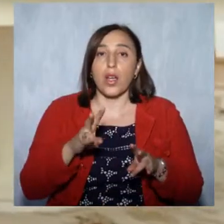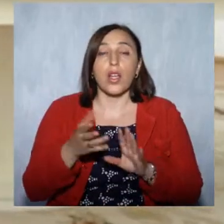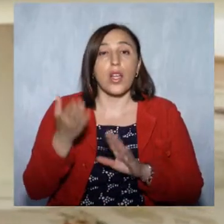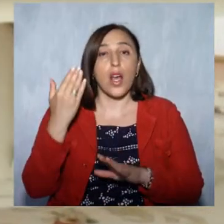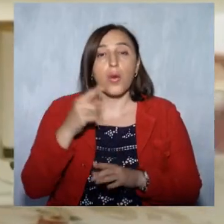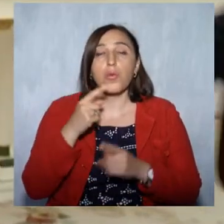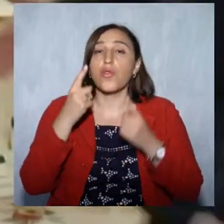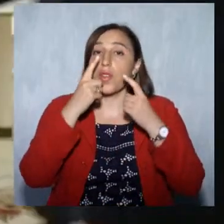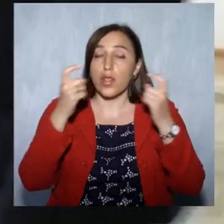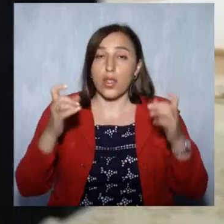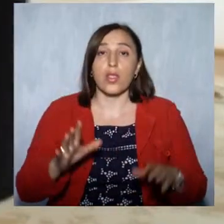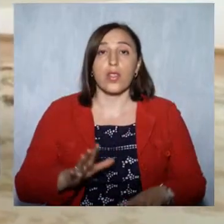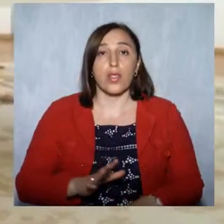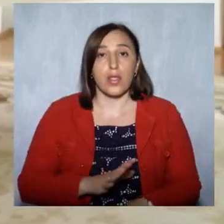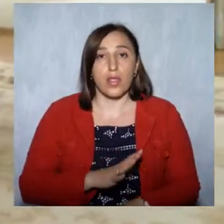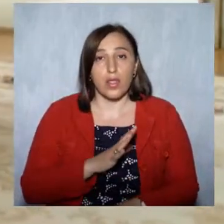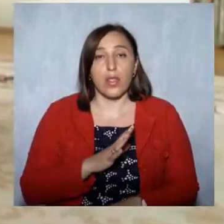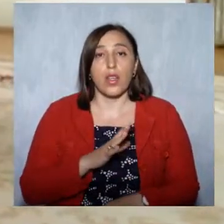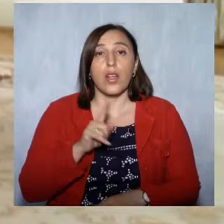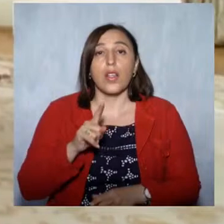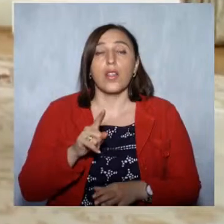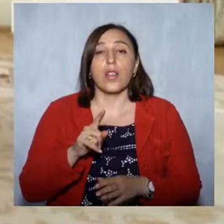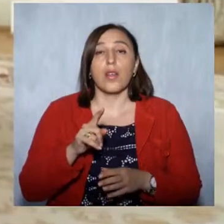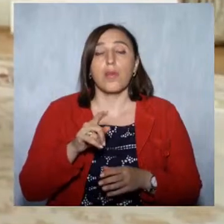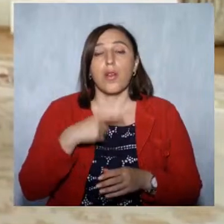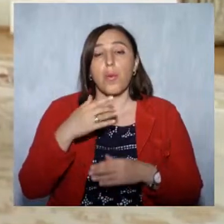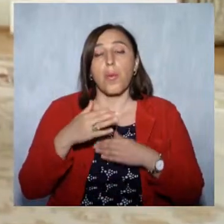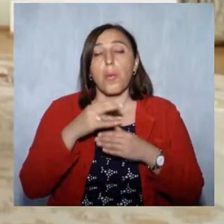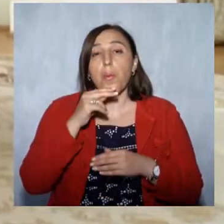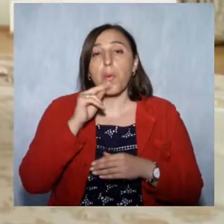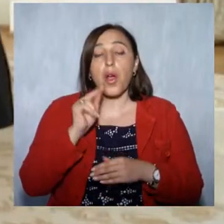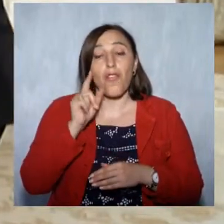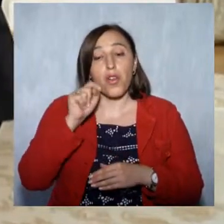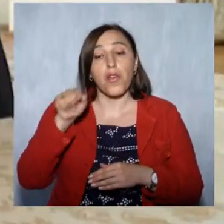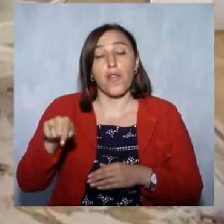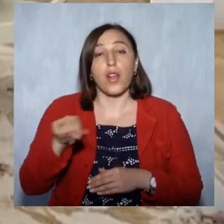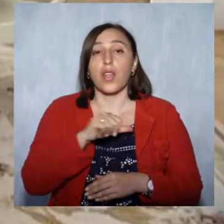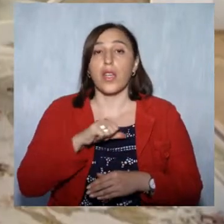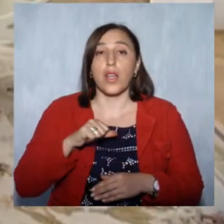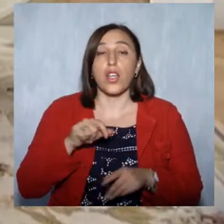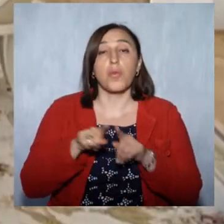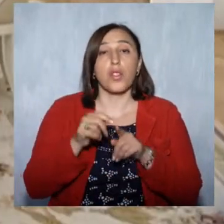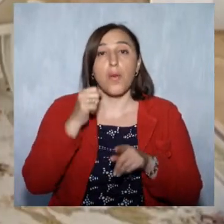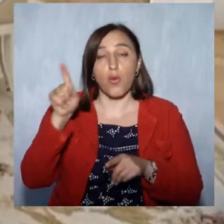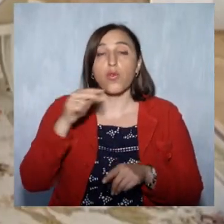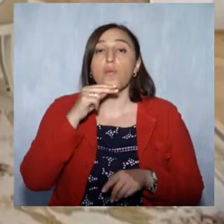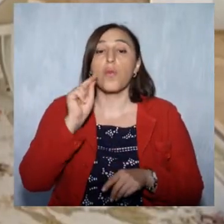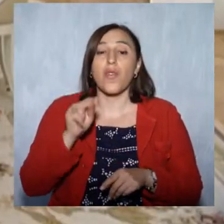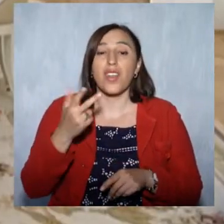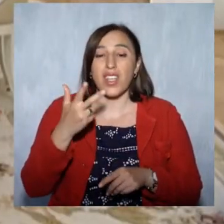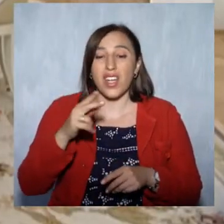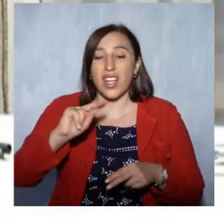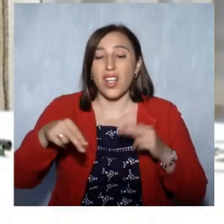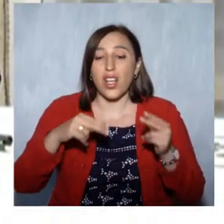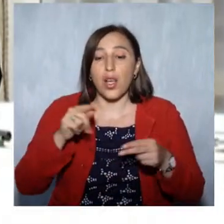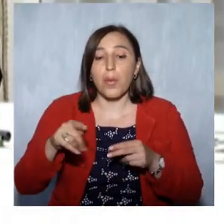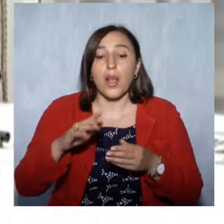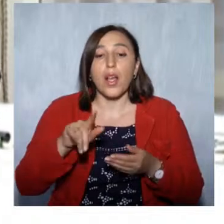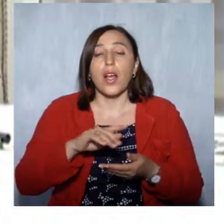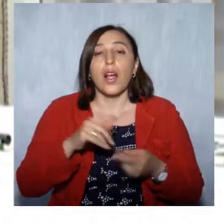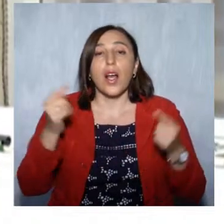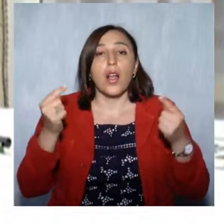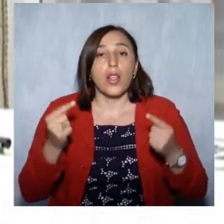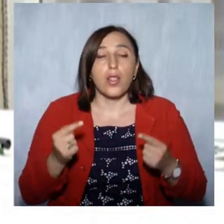նախորդին աննախադեպ հայտարարություն էր տարածել, որում փաստացի մեղադրում է ոչ միայն Երևանին, այլ նաև Մոսկվային երակոմ համաձայնագրերը չկատարելու